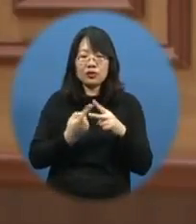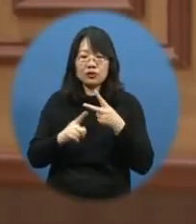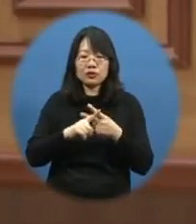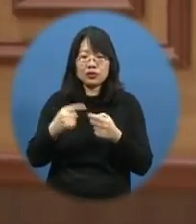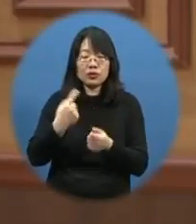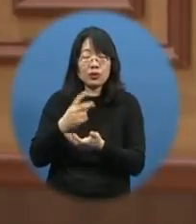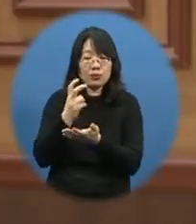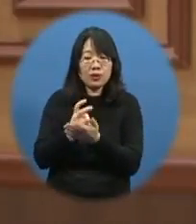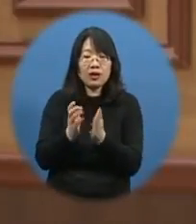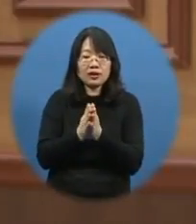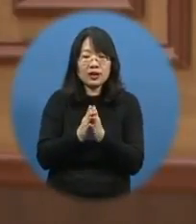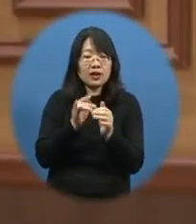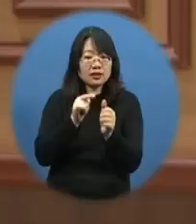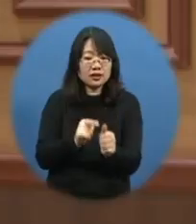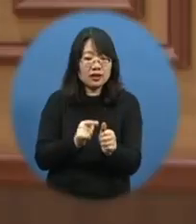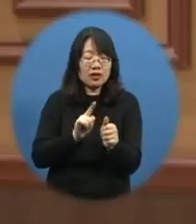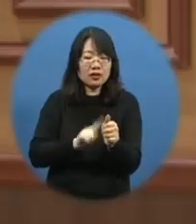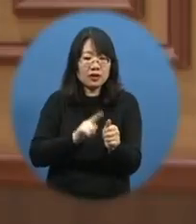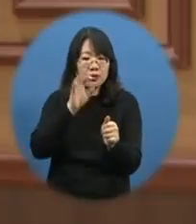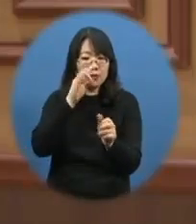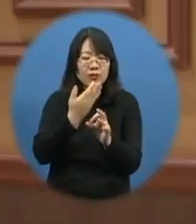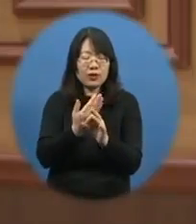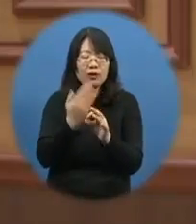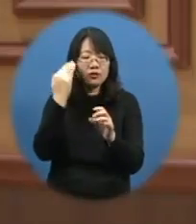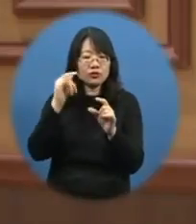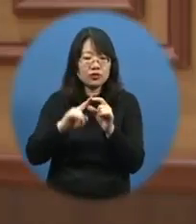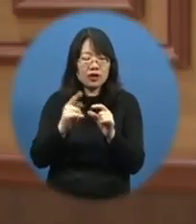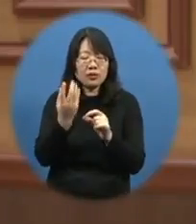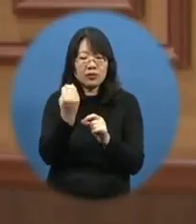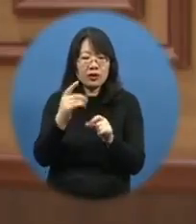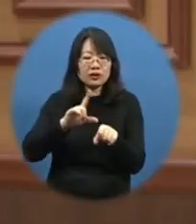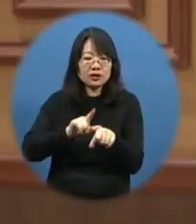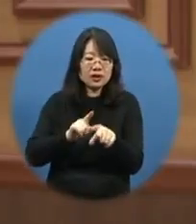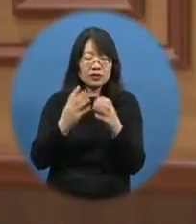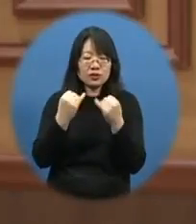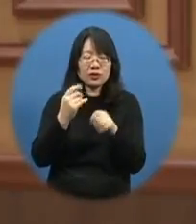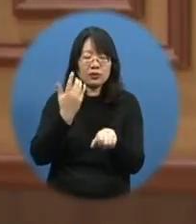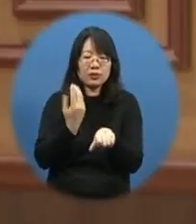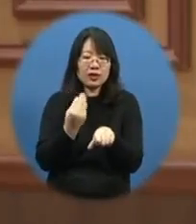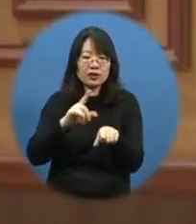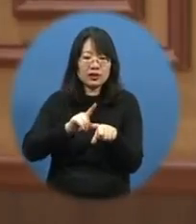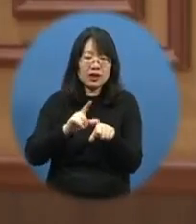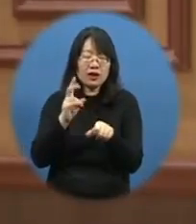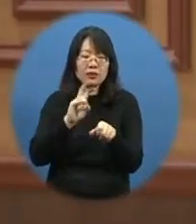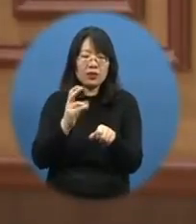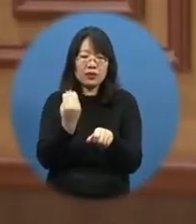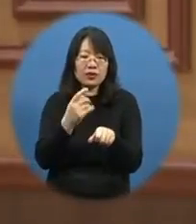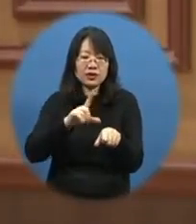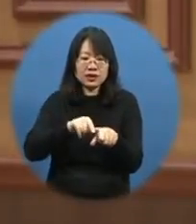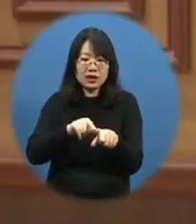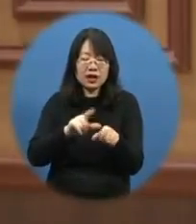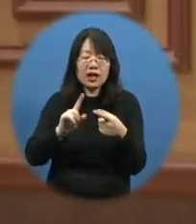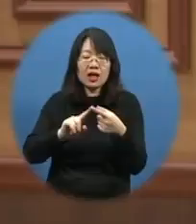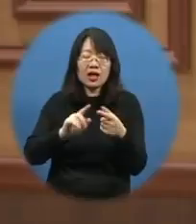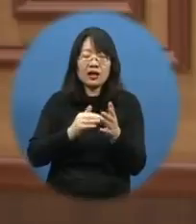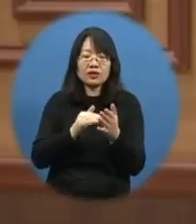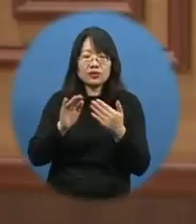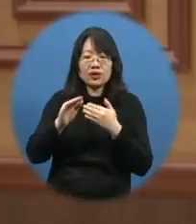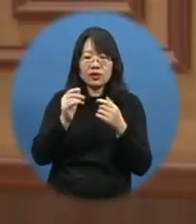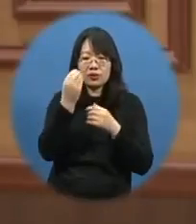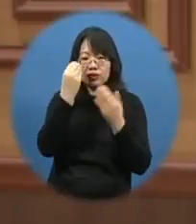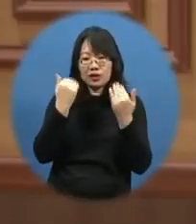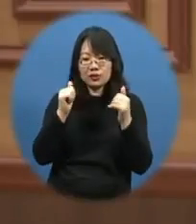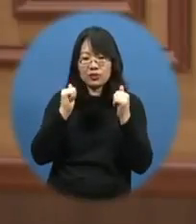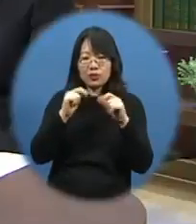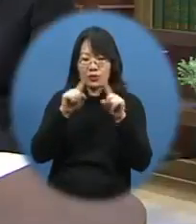초중등교육법과 초중등교육법 시행령에 국어를 몇 시간, 수학을 몇 시간, 뭐 음악을 몇 시간, 영어를 몇 시간 해야만이 고등학교